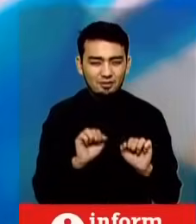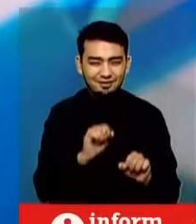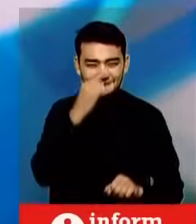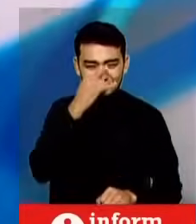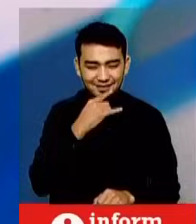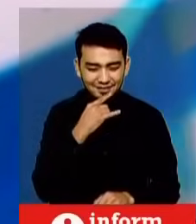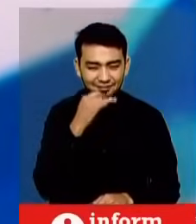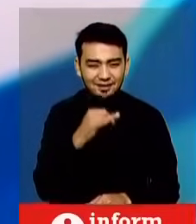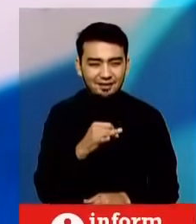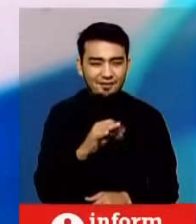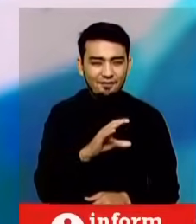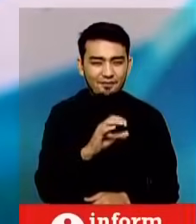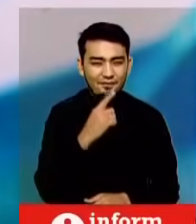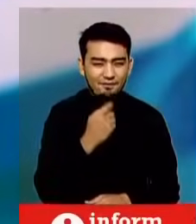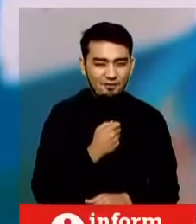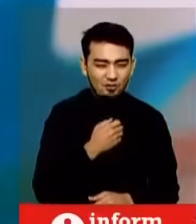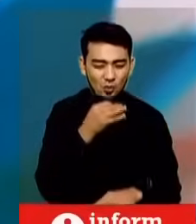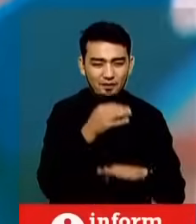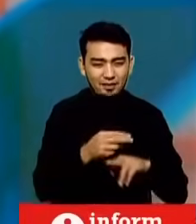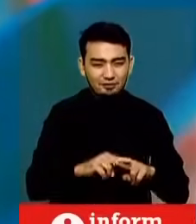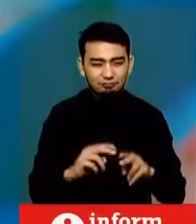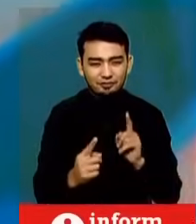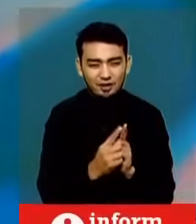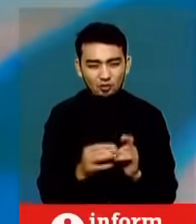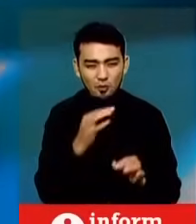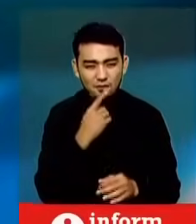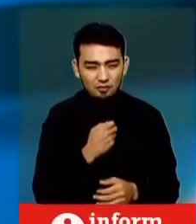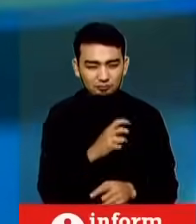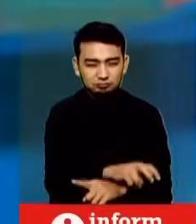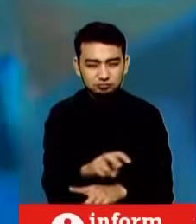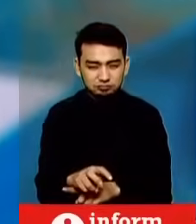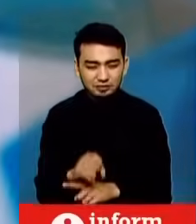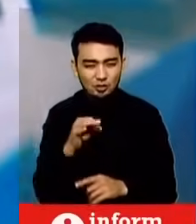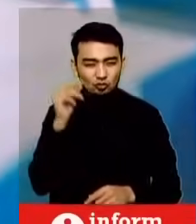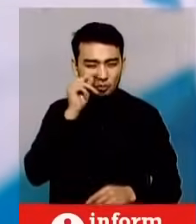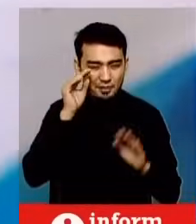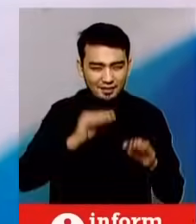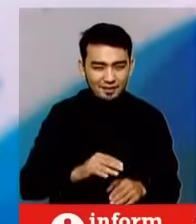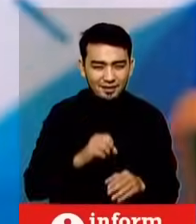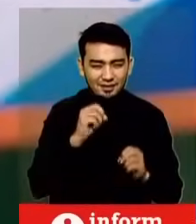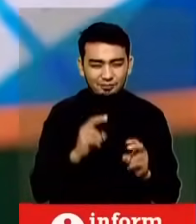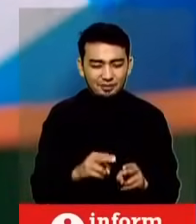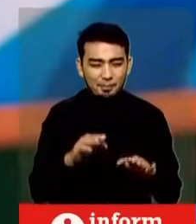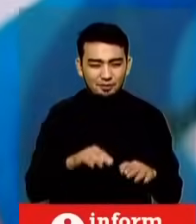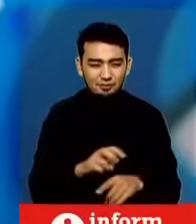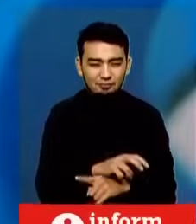анкару там он провёл ряд встреч посетил военные объекты учреждения и предприятия оборонно-промышленного